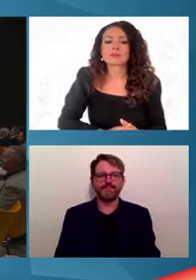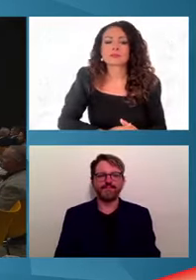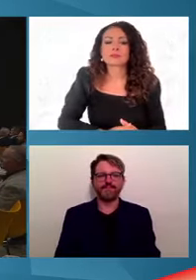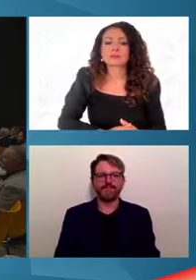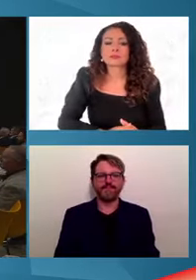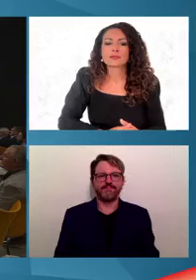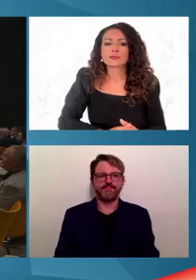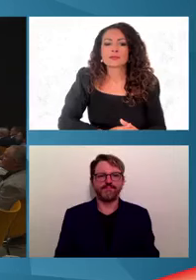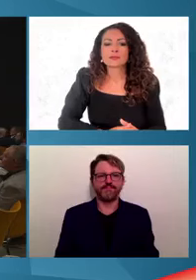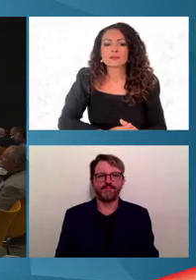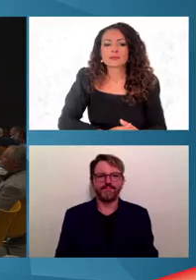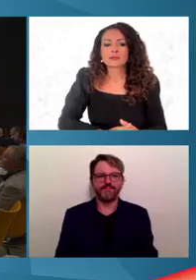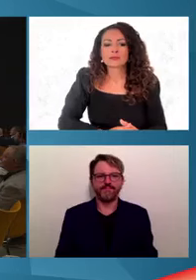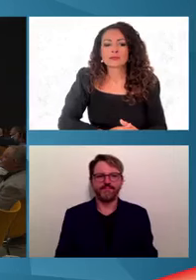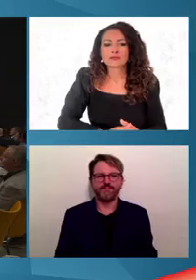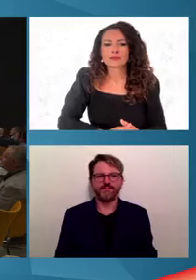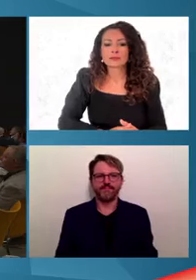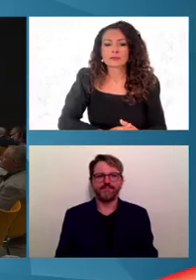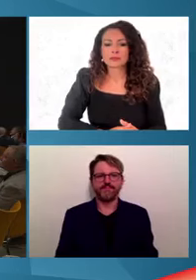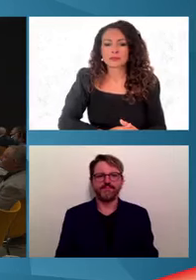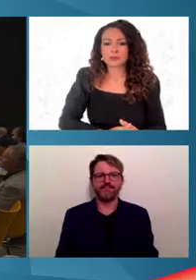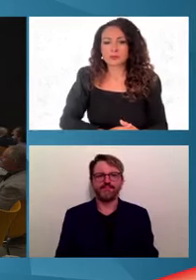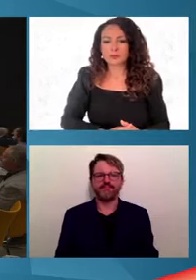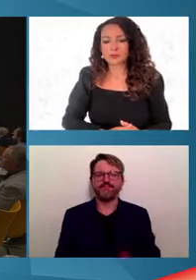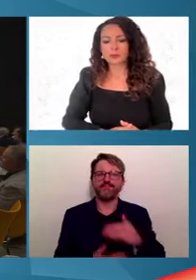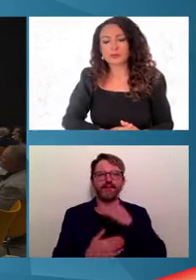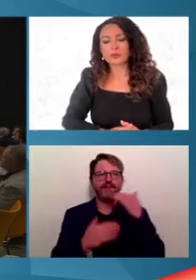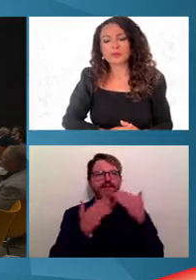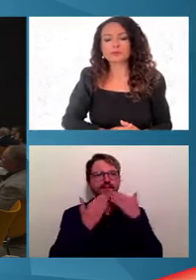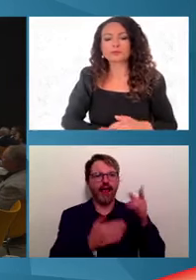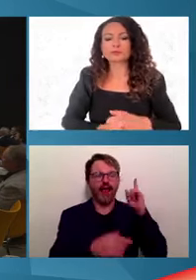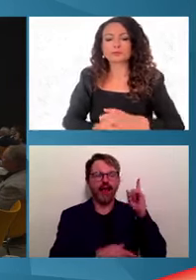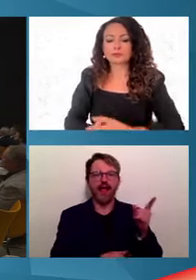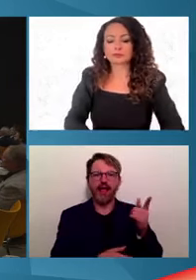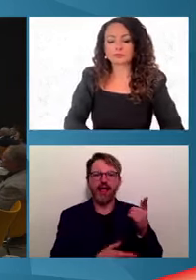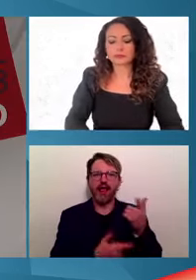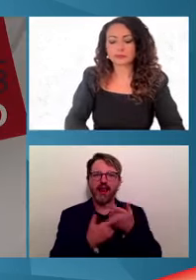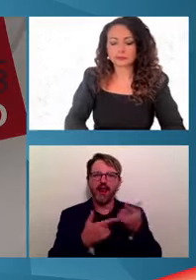Vielen Dank auch an Landeshauptmann-Stellvertreter Daniel Alfreider Julan.